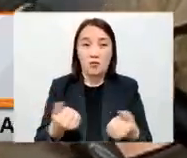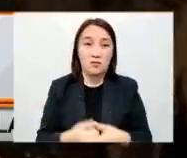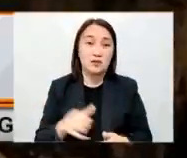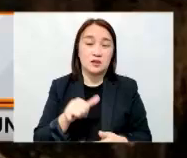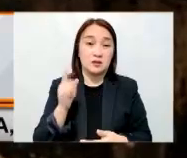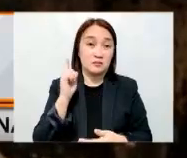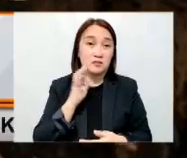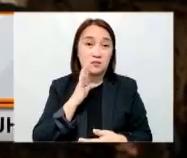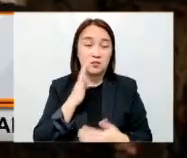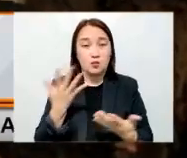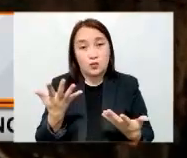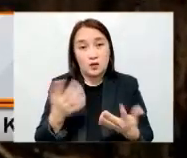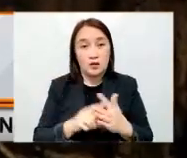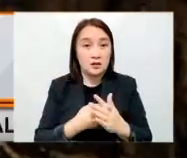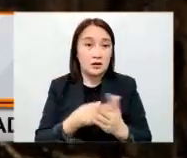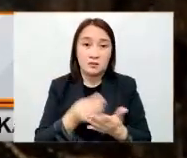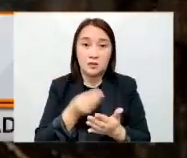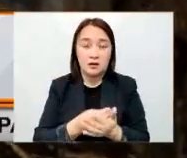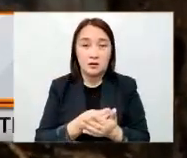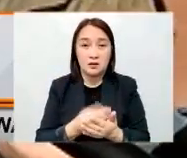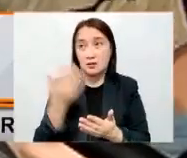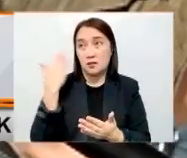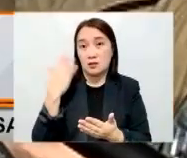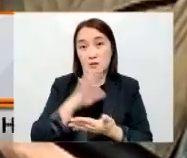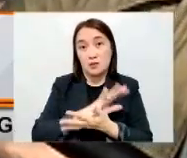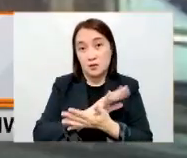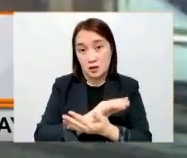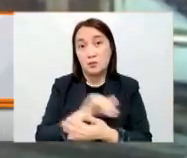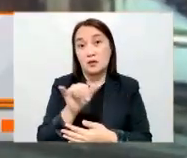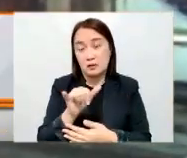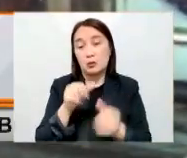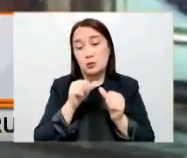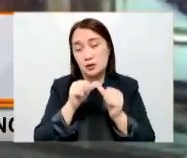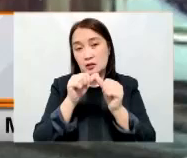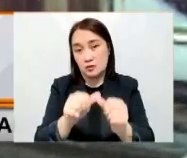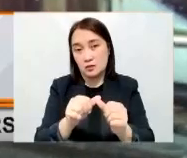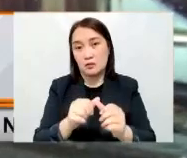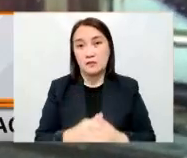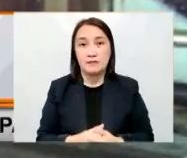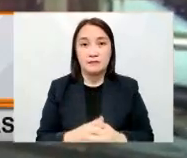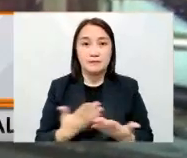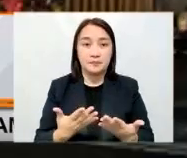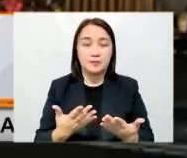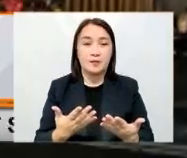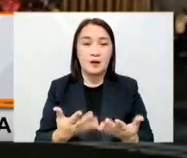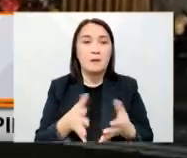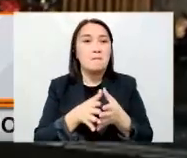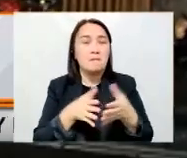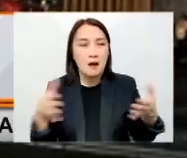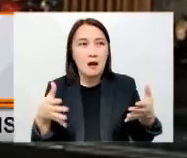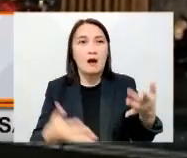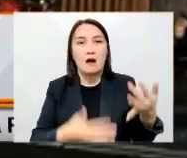pampunan. Mahirap talaga, lalo nagdaan ng pandemic. Eh nilalaban ko lang po ito eh. Sa lawak ng apoy ay nasa 30 fire truck